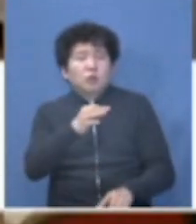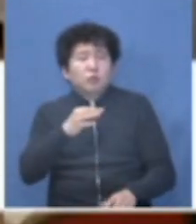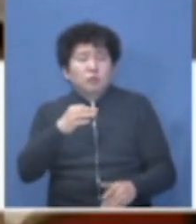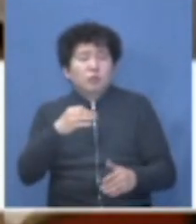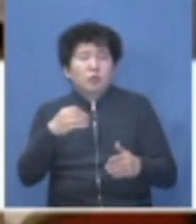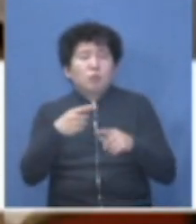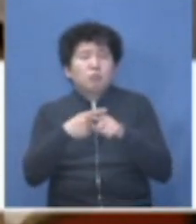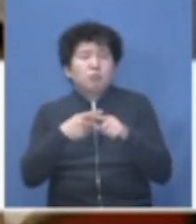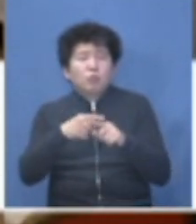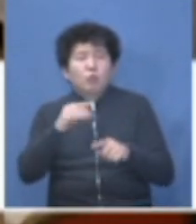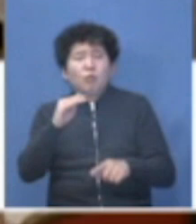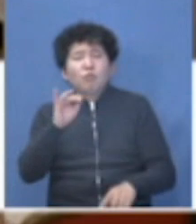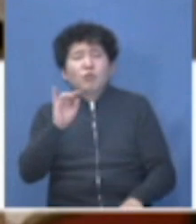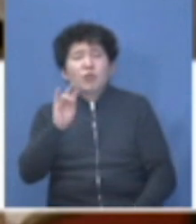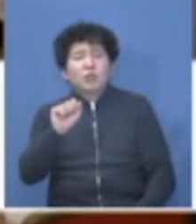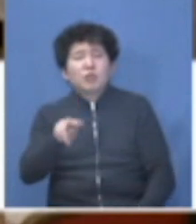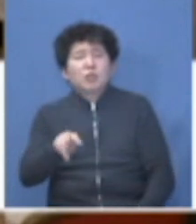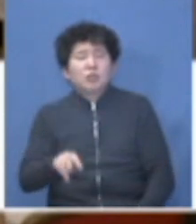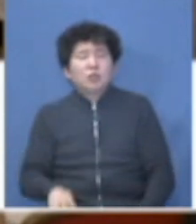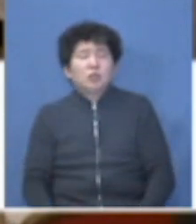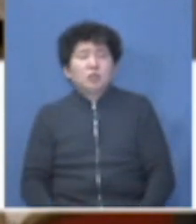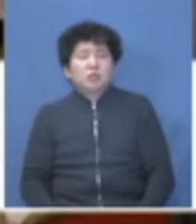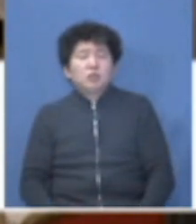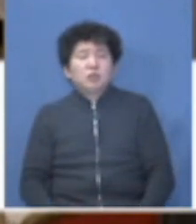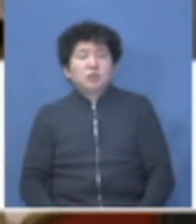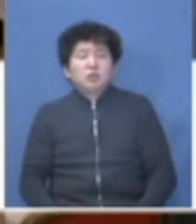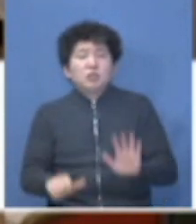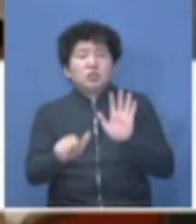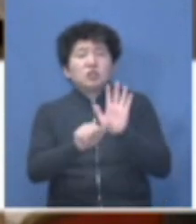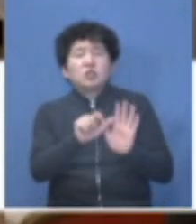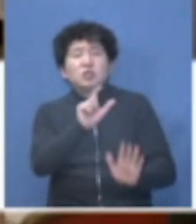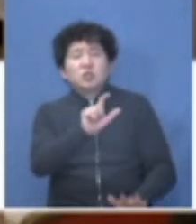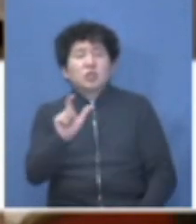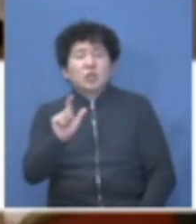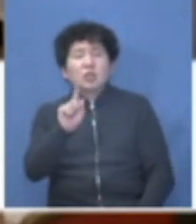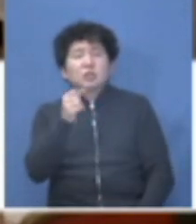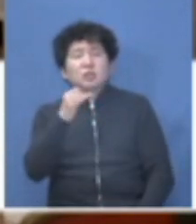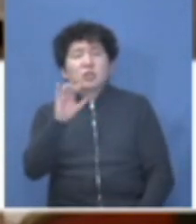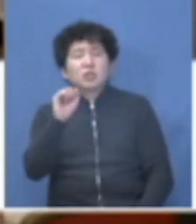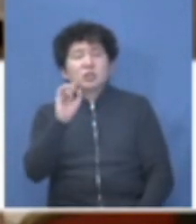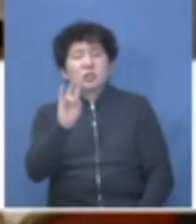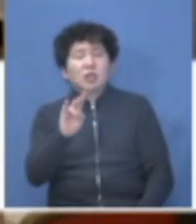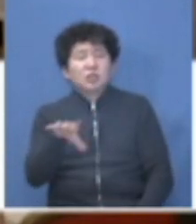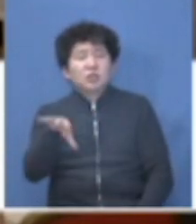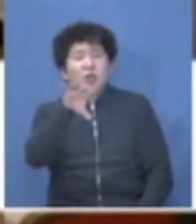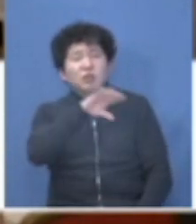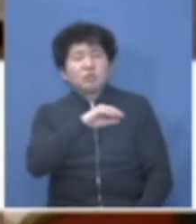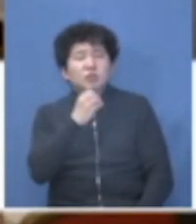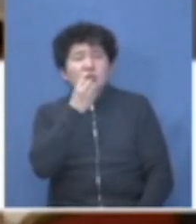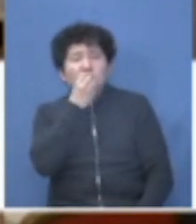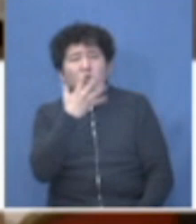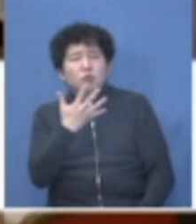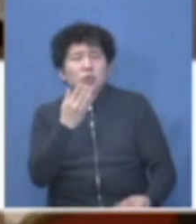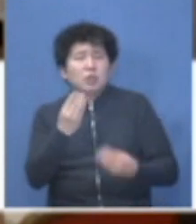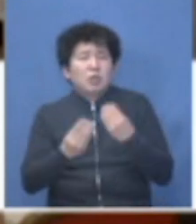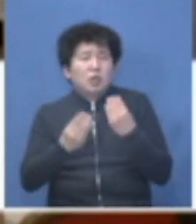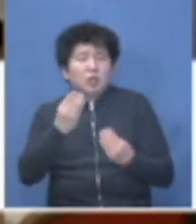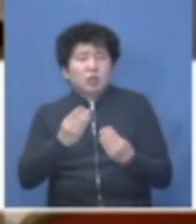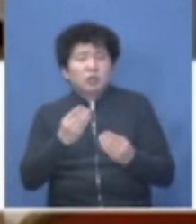полуфинал. В турнире участвуют 6 человек из Зайсанского района. Все хорошо играют в шахматы. Среди